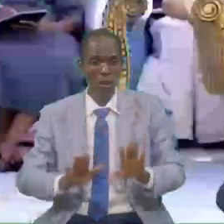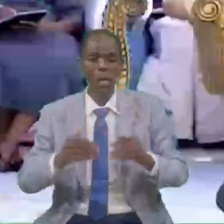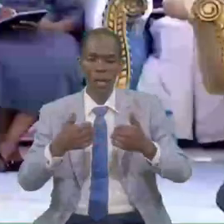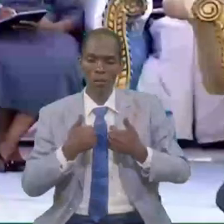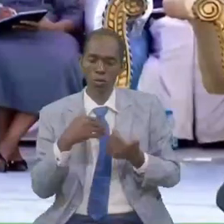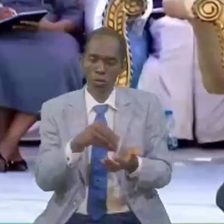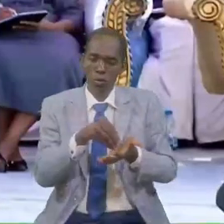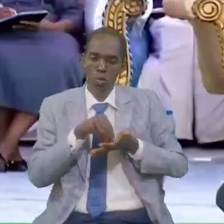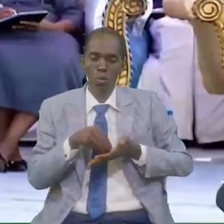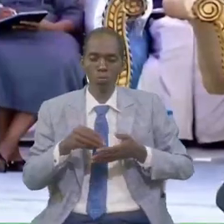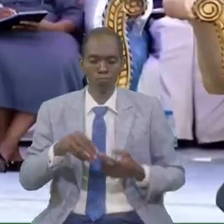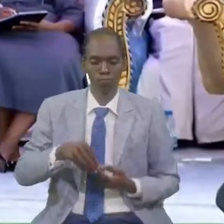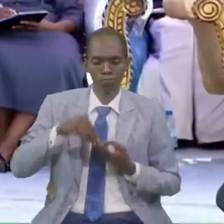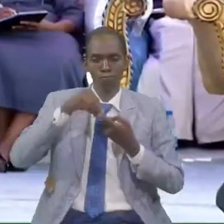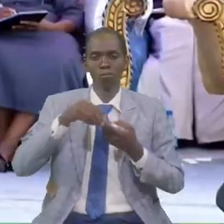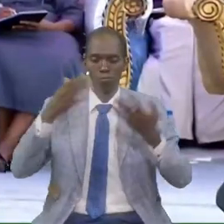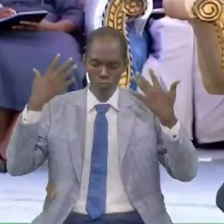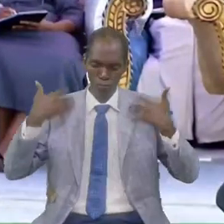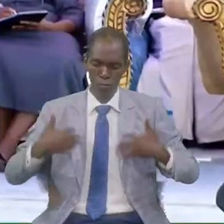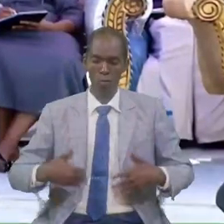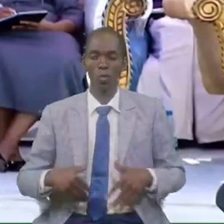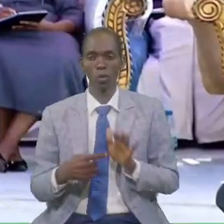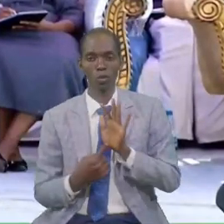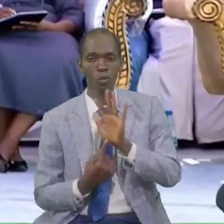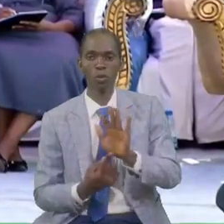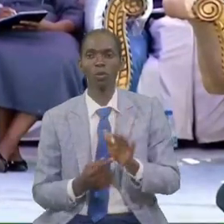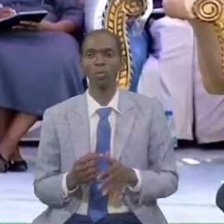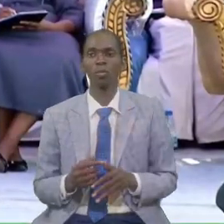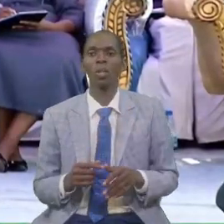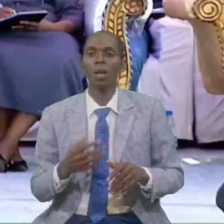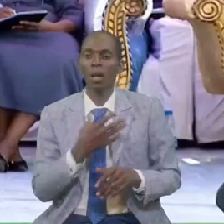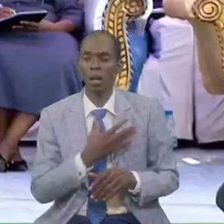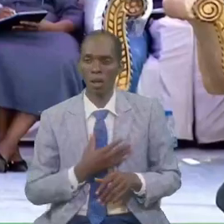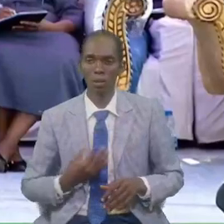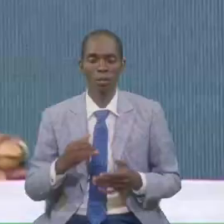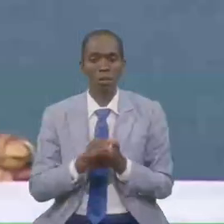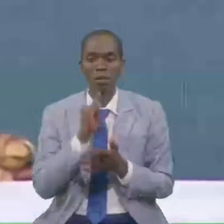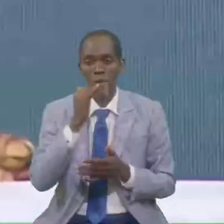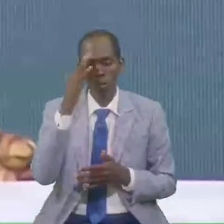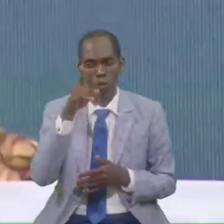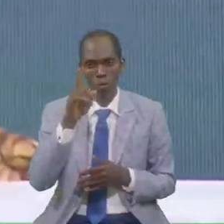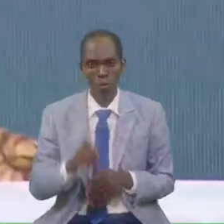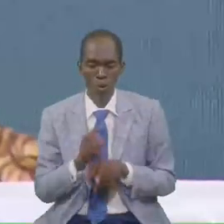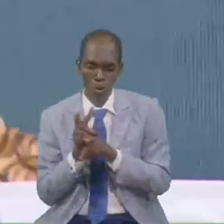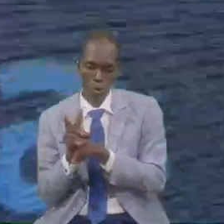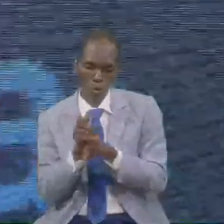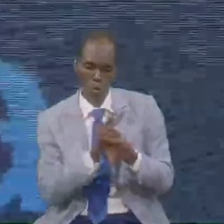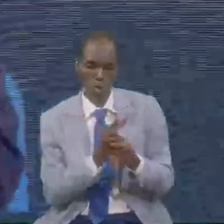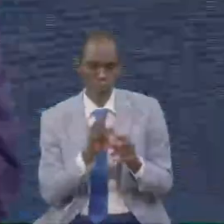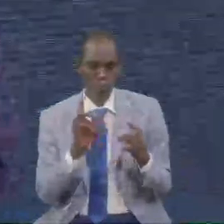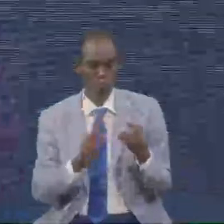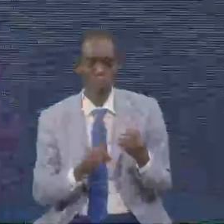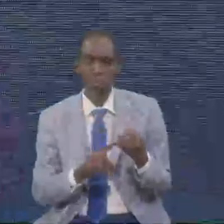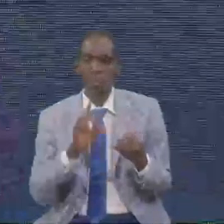Il y a une manière de s'habiller d'un enseignant. Alors veillez sur vos